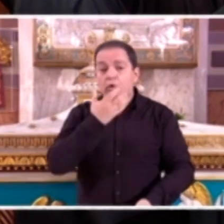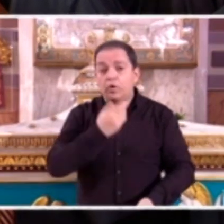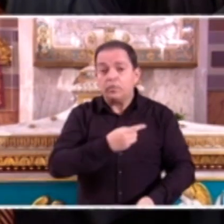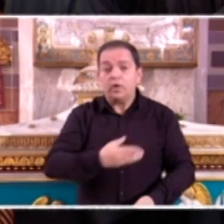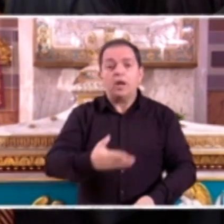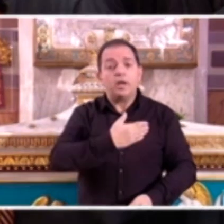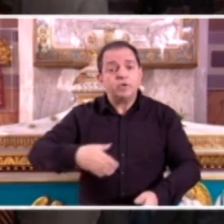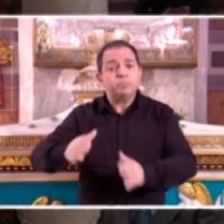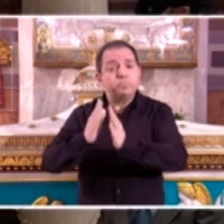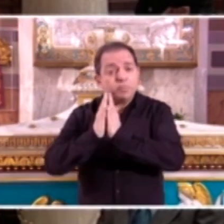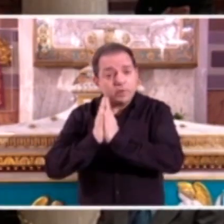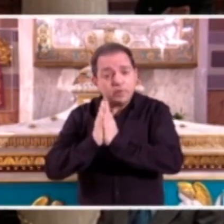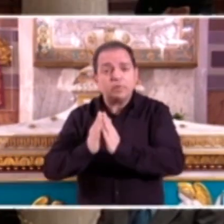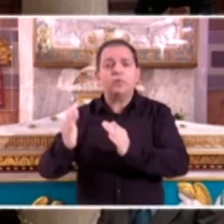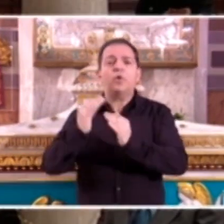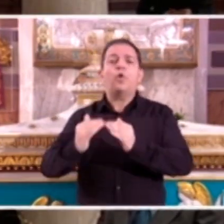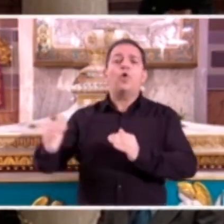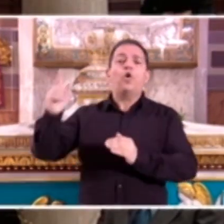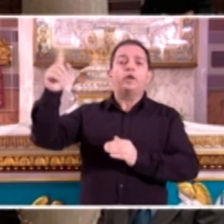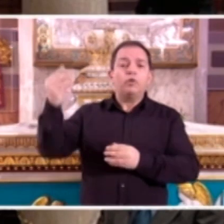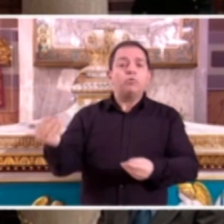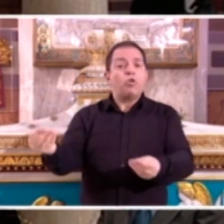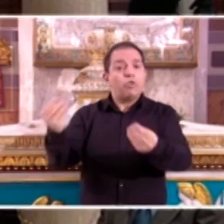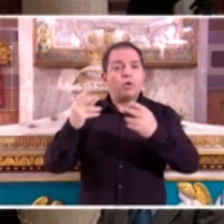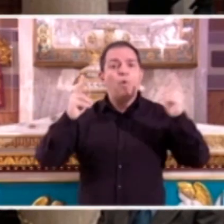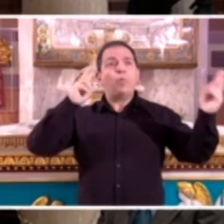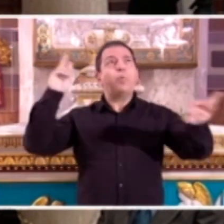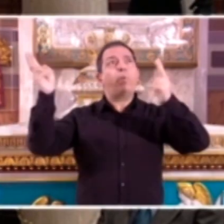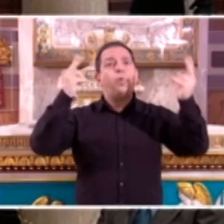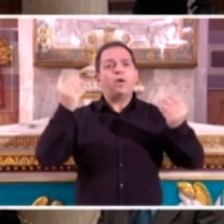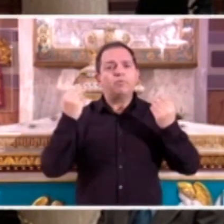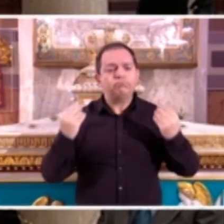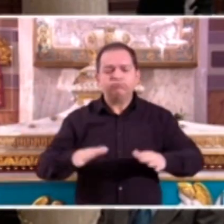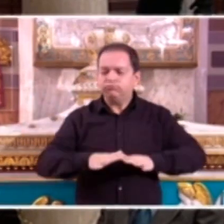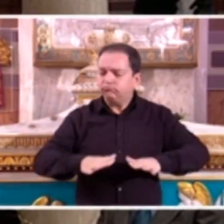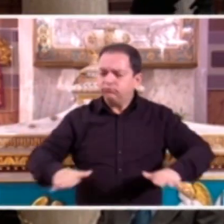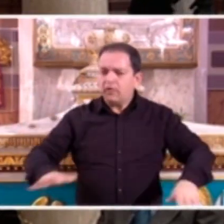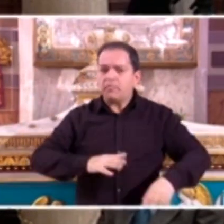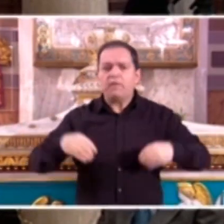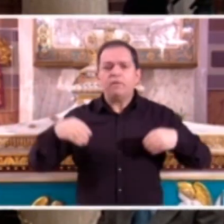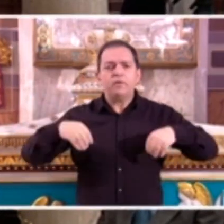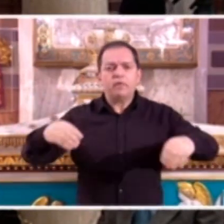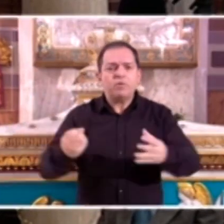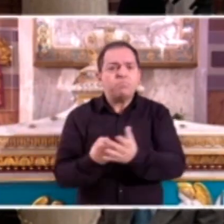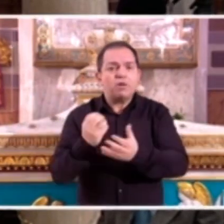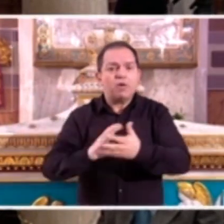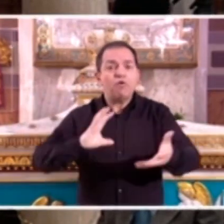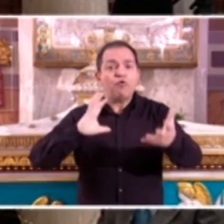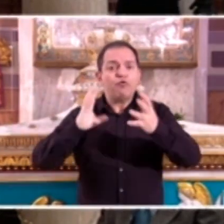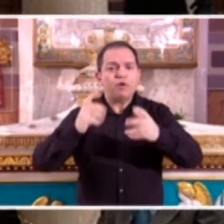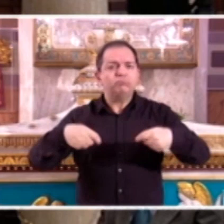ελέησον. Υπέρ ευκρασίας αερών, εφορίας των καρπών